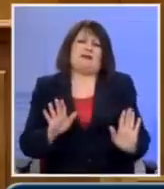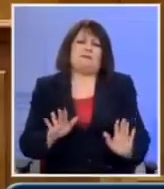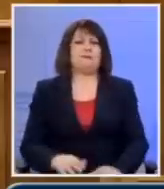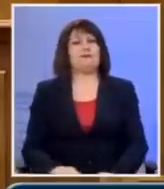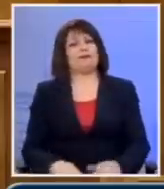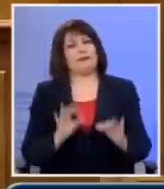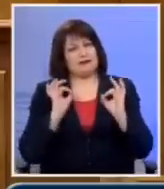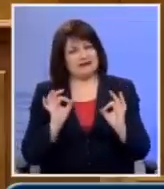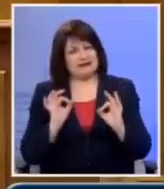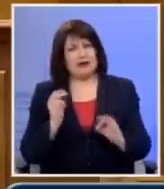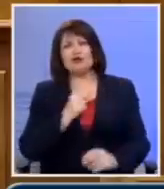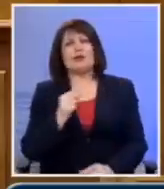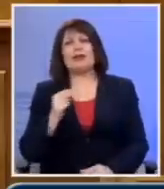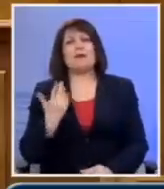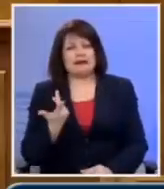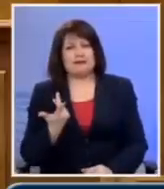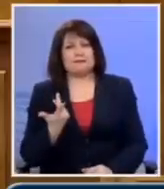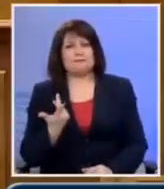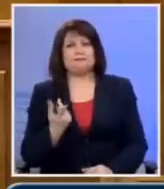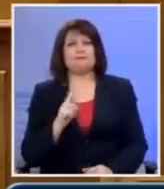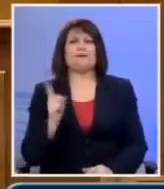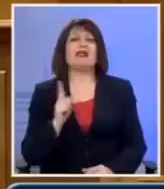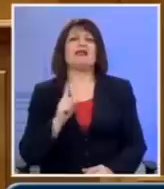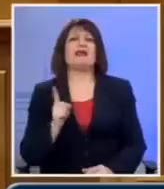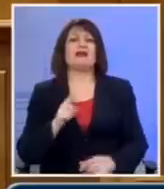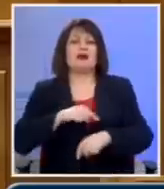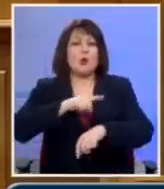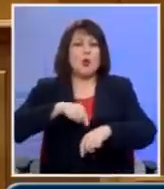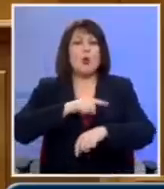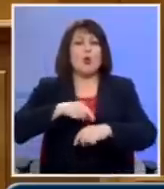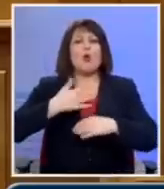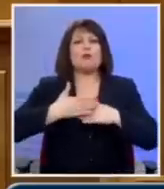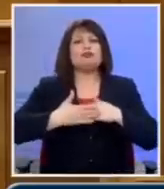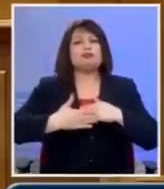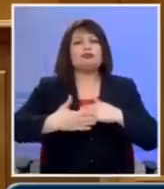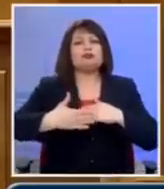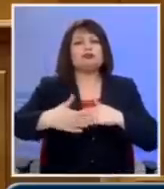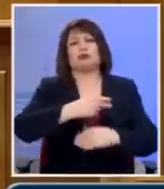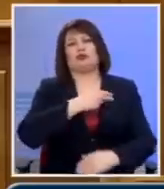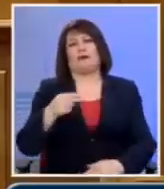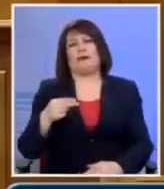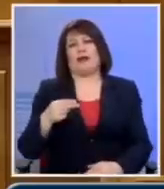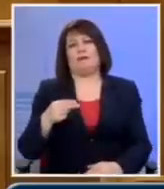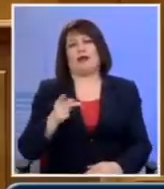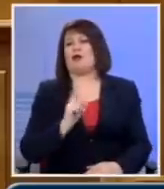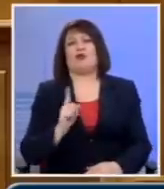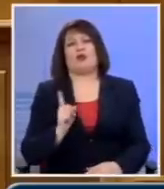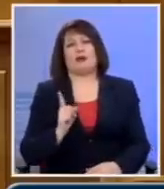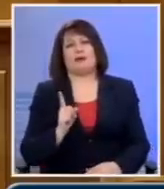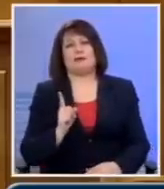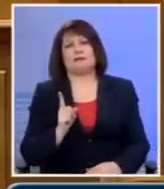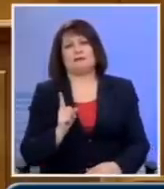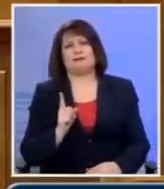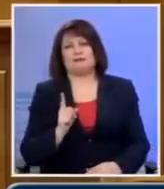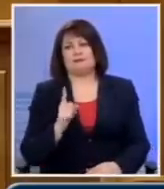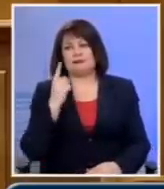θέμα δεν είναι να ξεχυλώσουμε χρονικά το αντικείμενο της Εξεταστικής Επιτροπής για